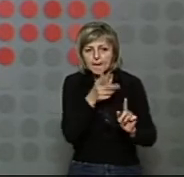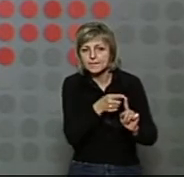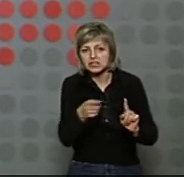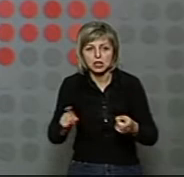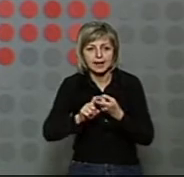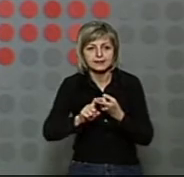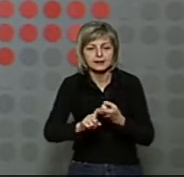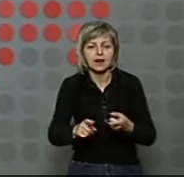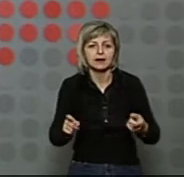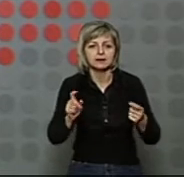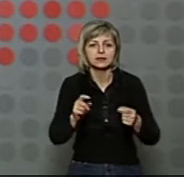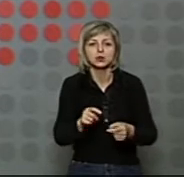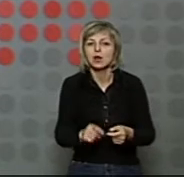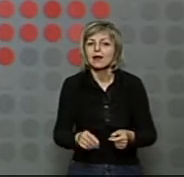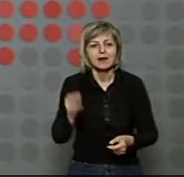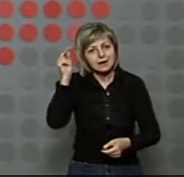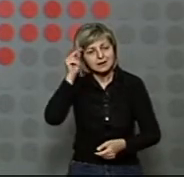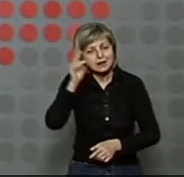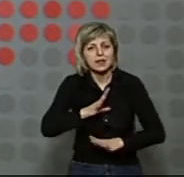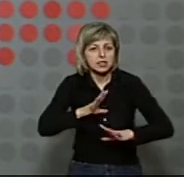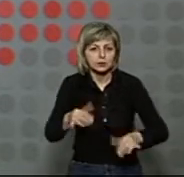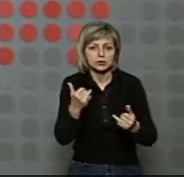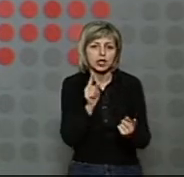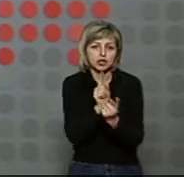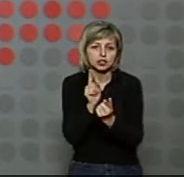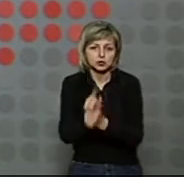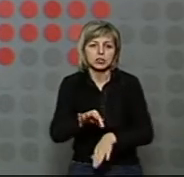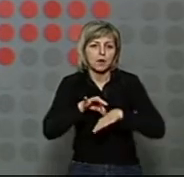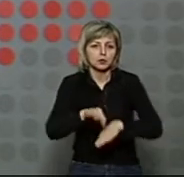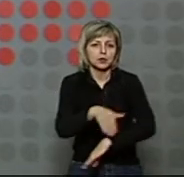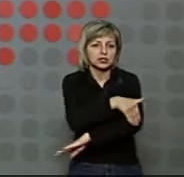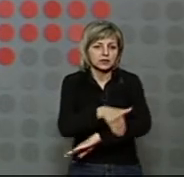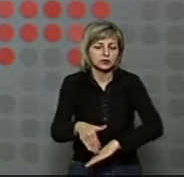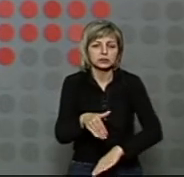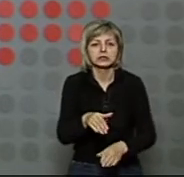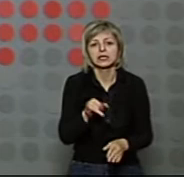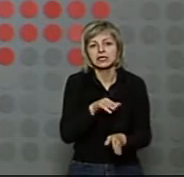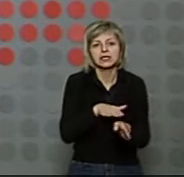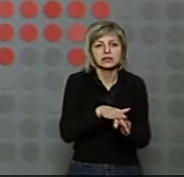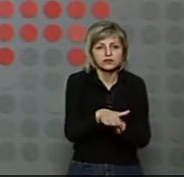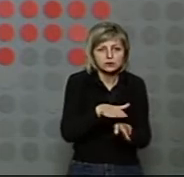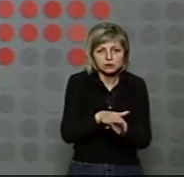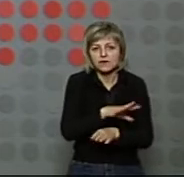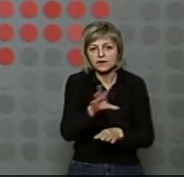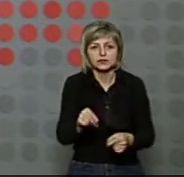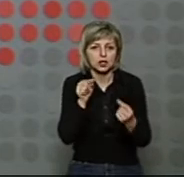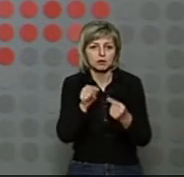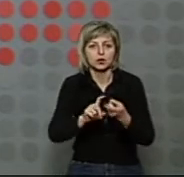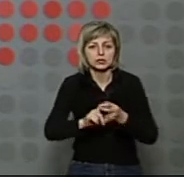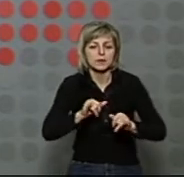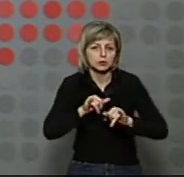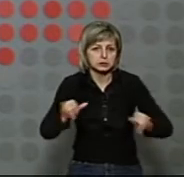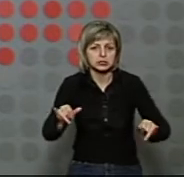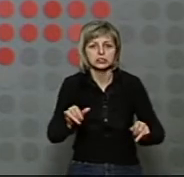час карантину занять не було, тепер зустрічі проводять на вулиці із дотриманням протиепідемічних вимог. Що